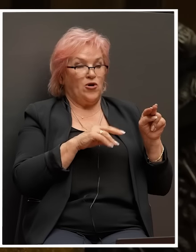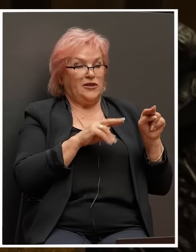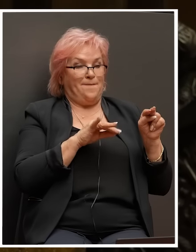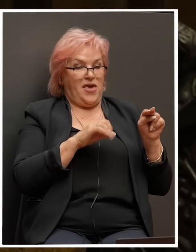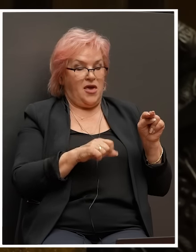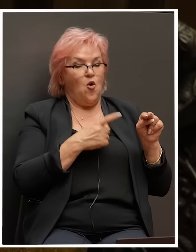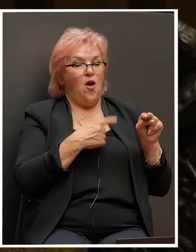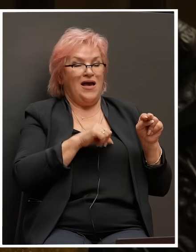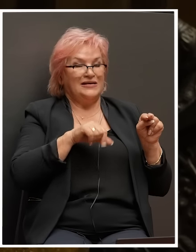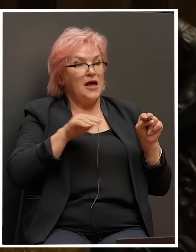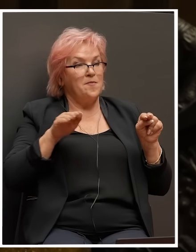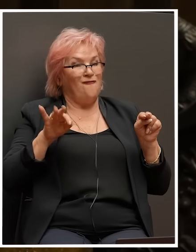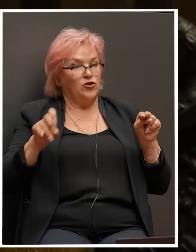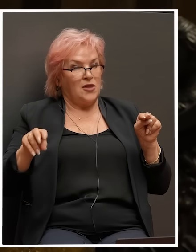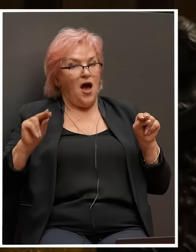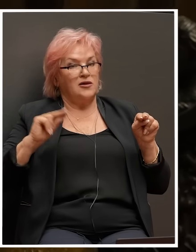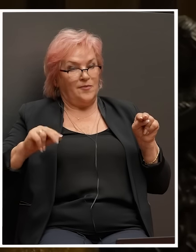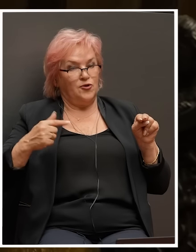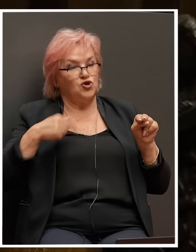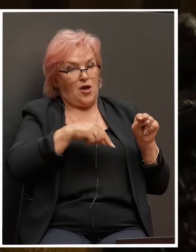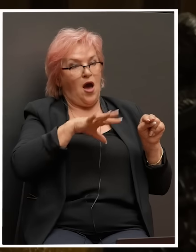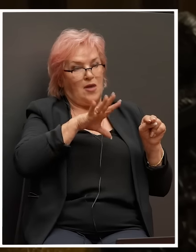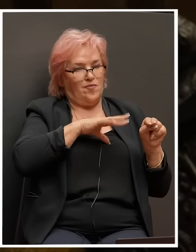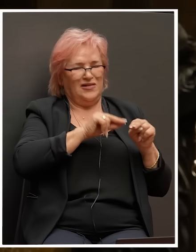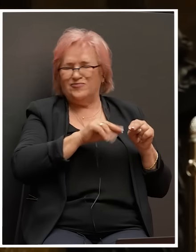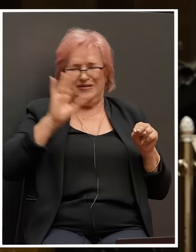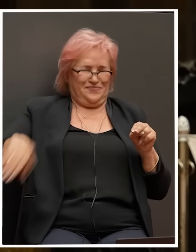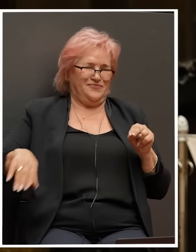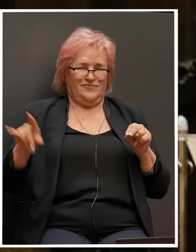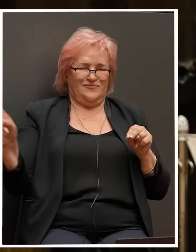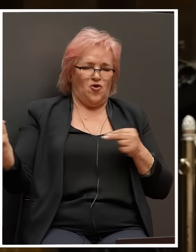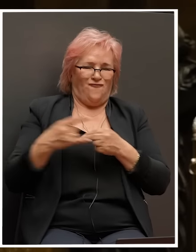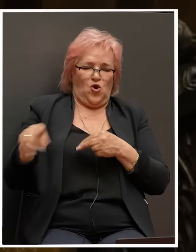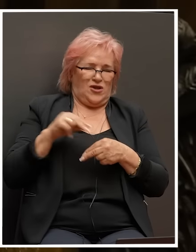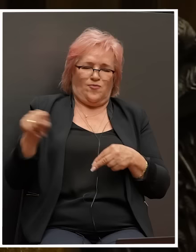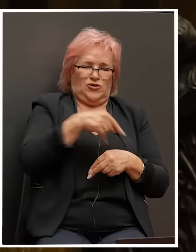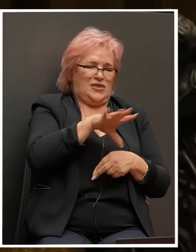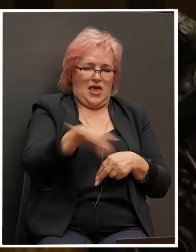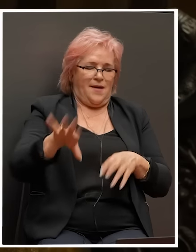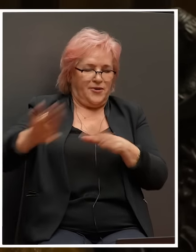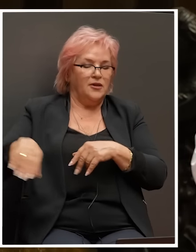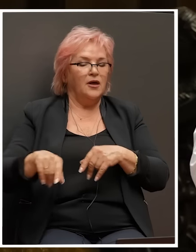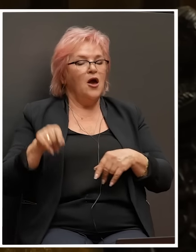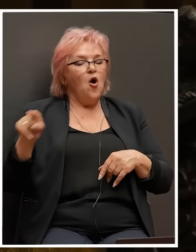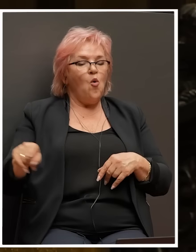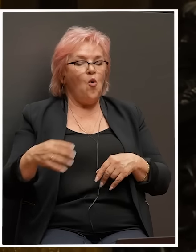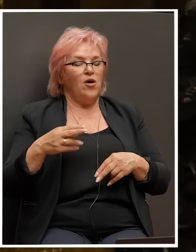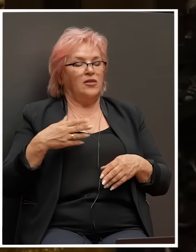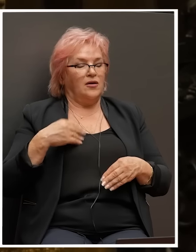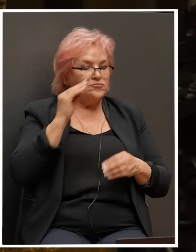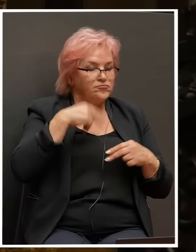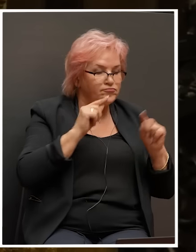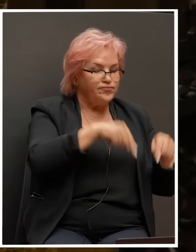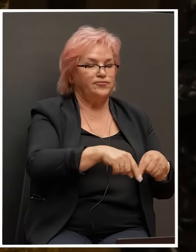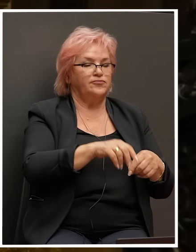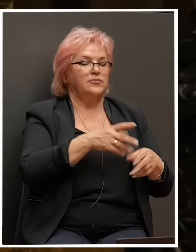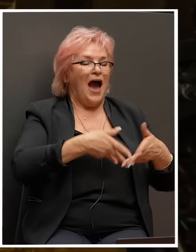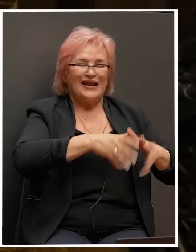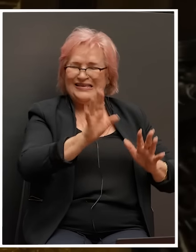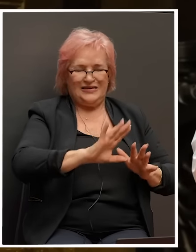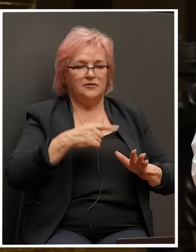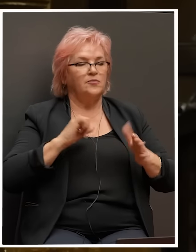сам Фонтана потом напишет, что он тоже там работал, но это точно врет, не работал. Он не устраивается архитектором, он работает